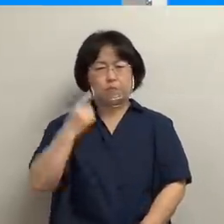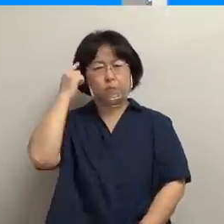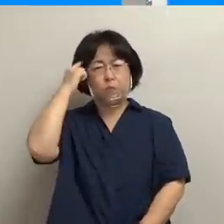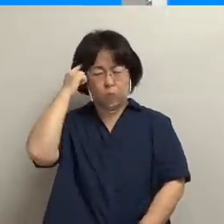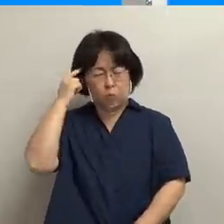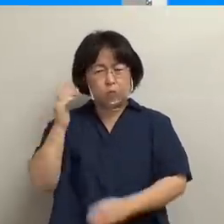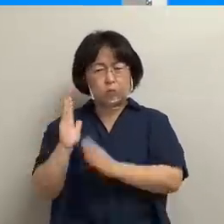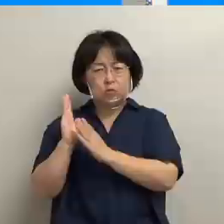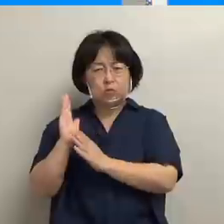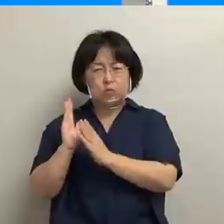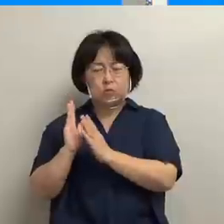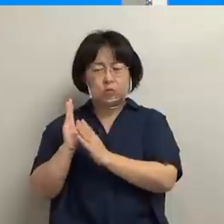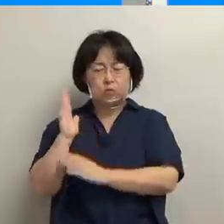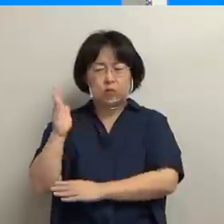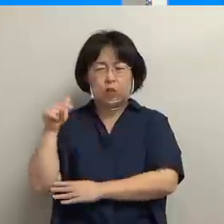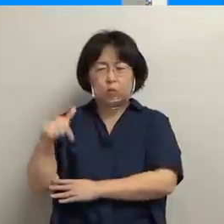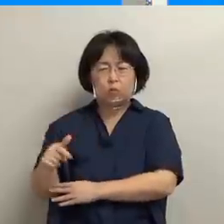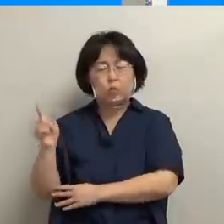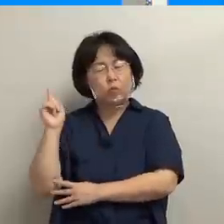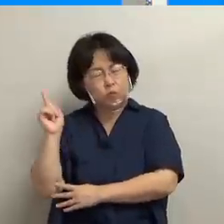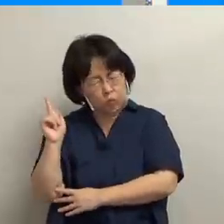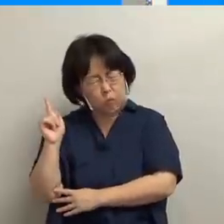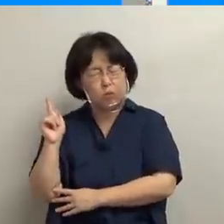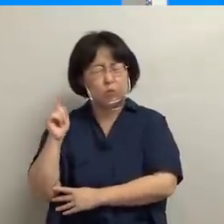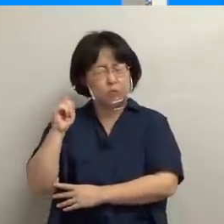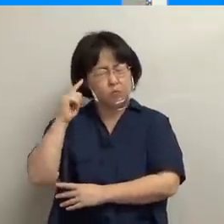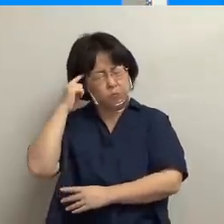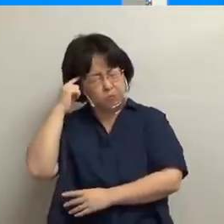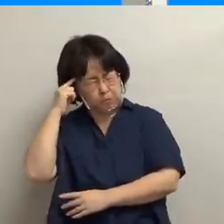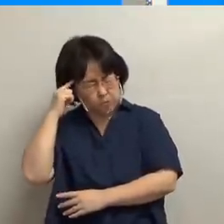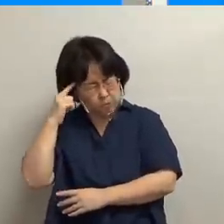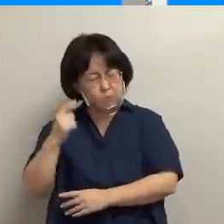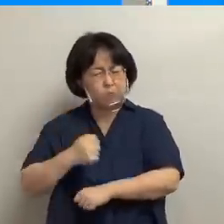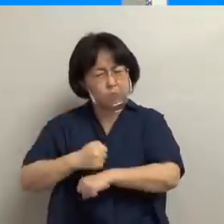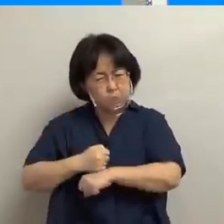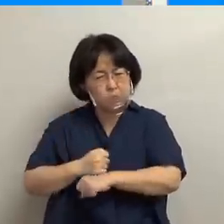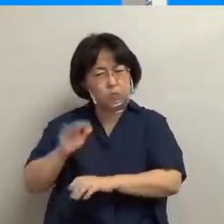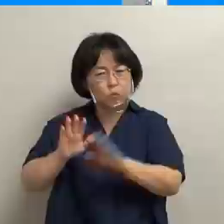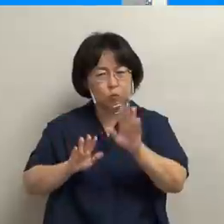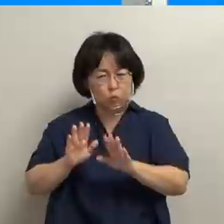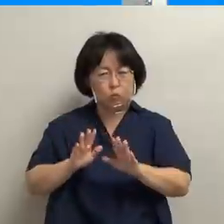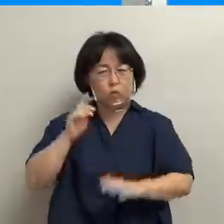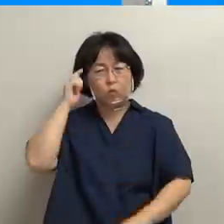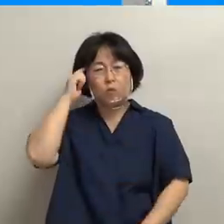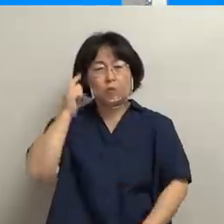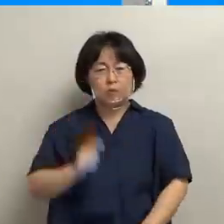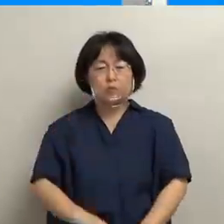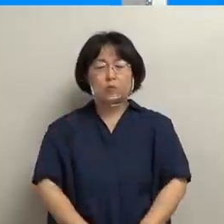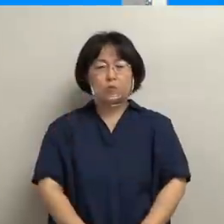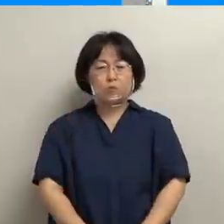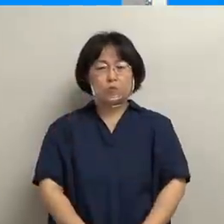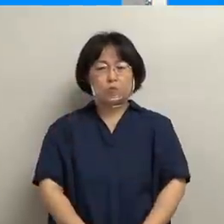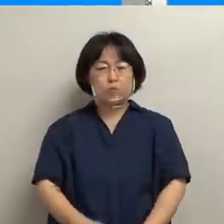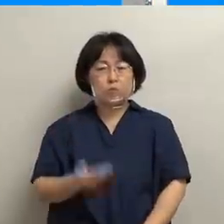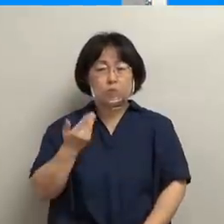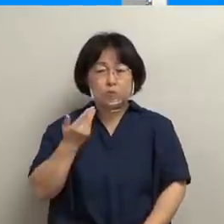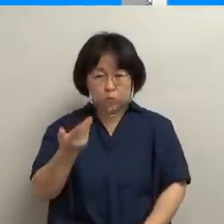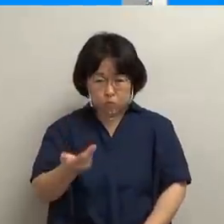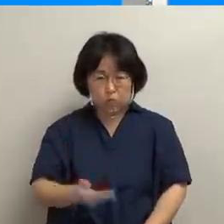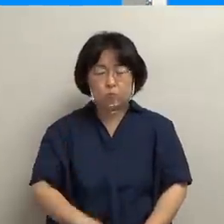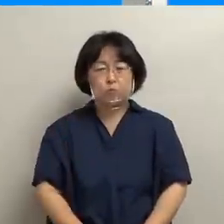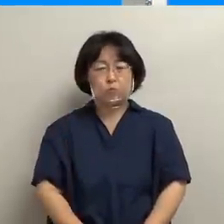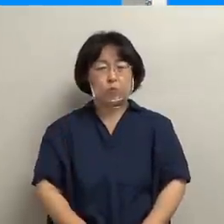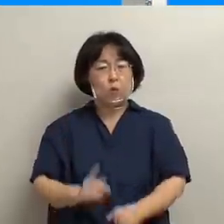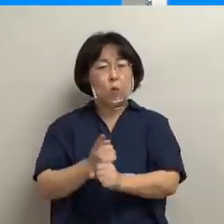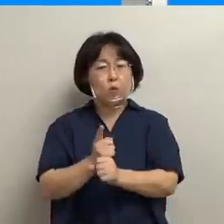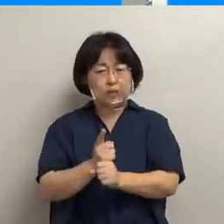苦労しながらやっておられるんじゃないかなというのが私の活動ですその方針が変わりまし